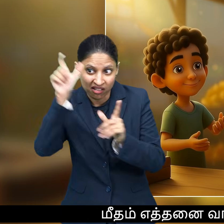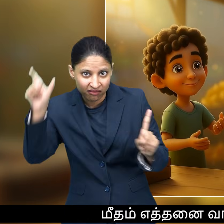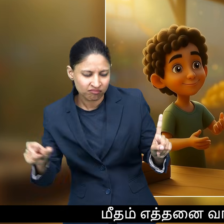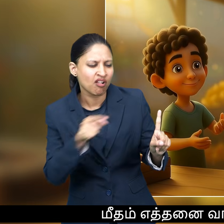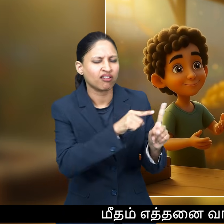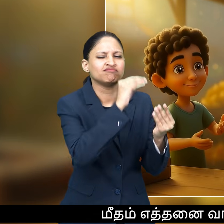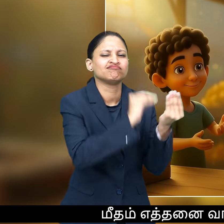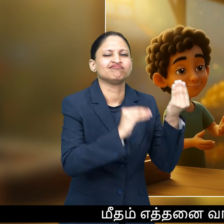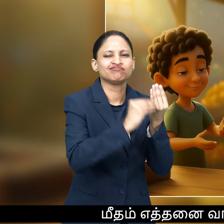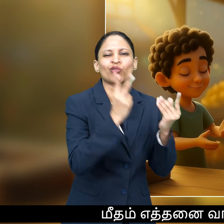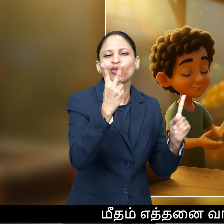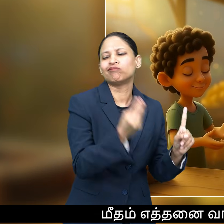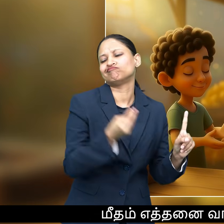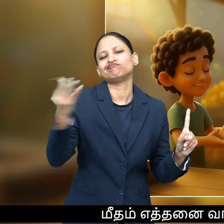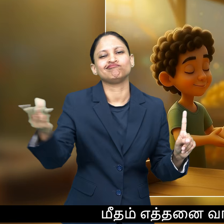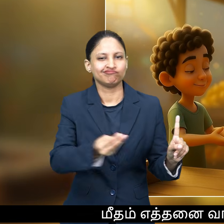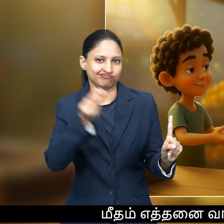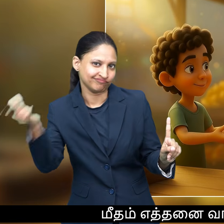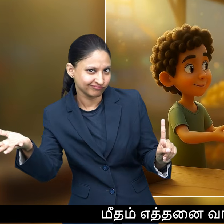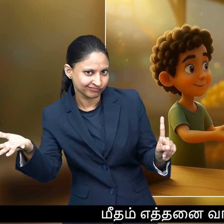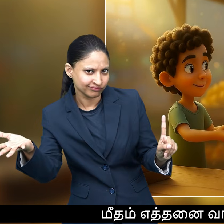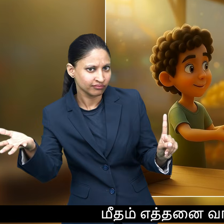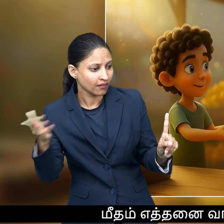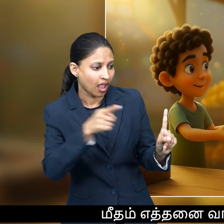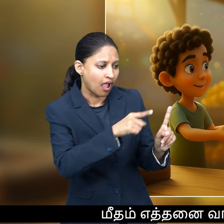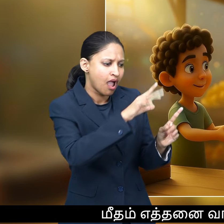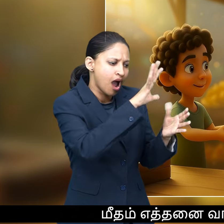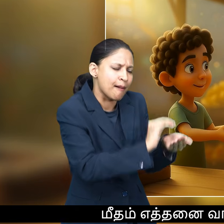கொடுக்கிறான். மீதம் எத்தனை வாழைப்பழங்கள் உள்ளன?